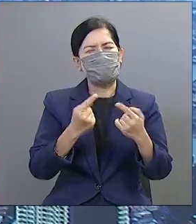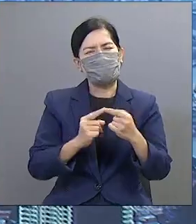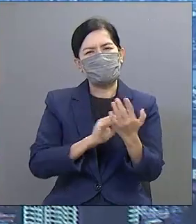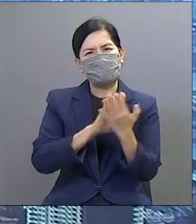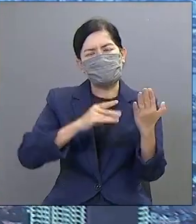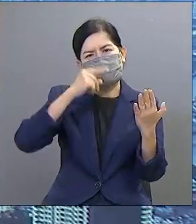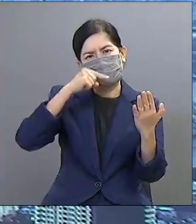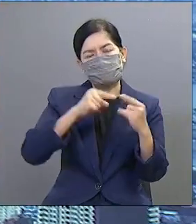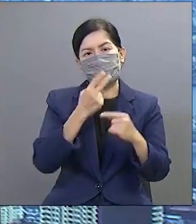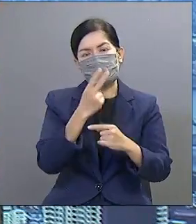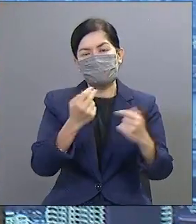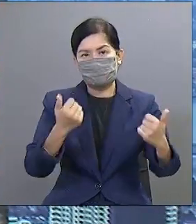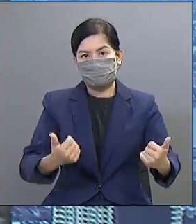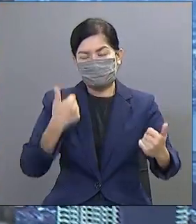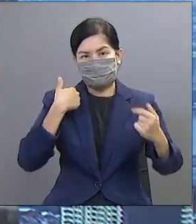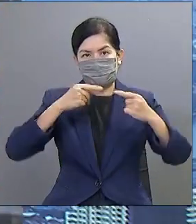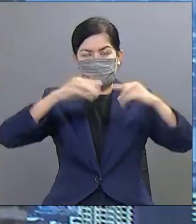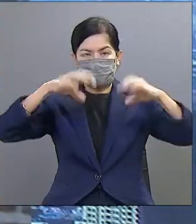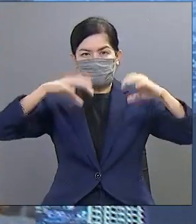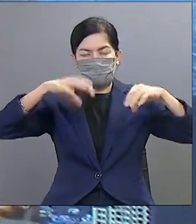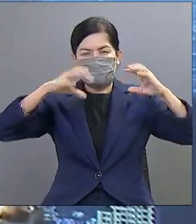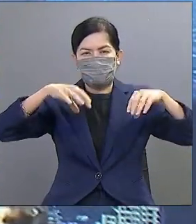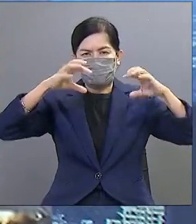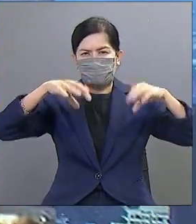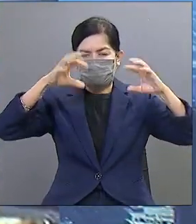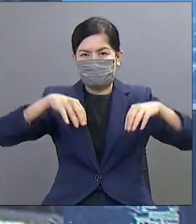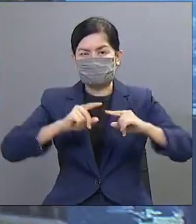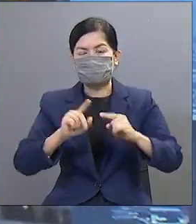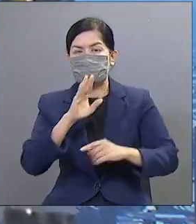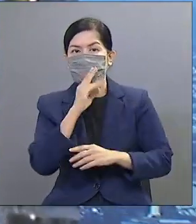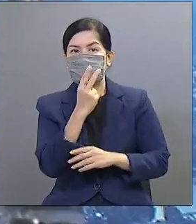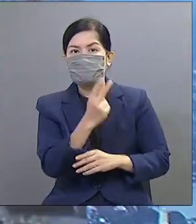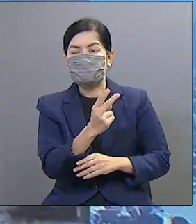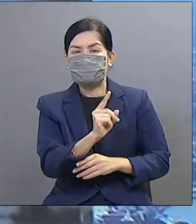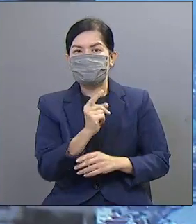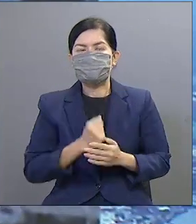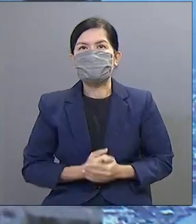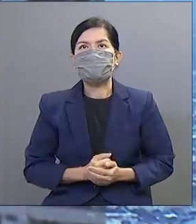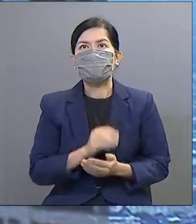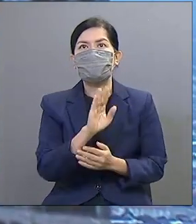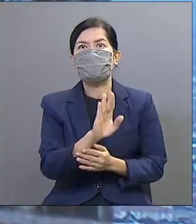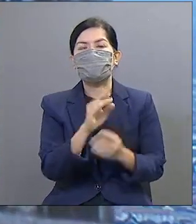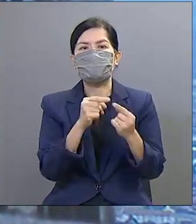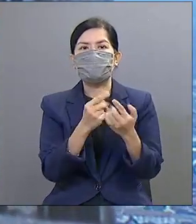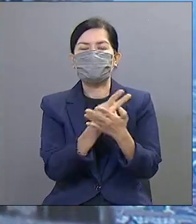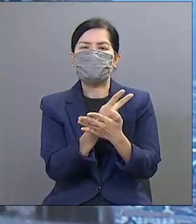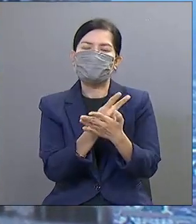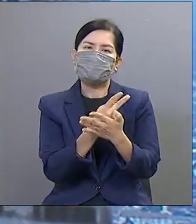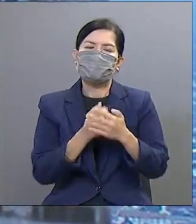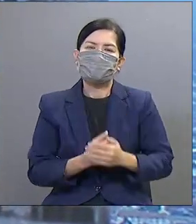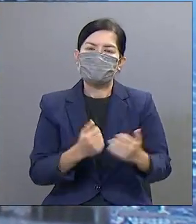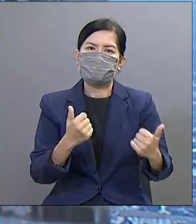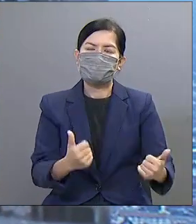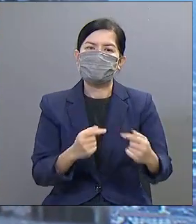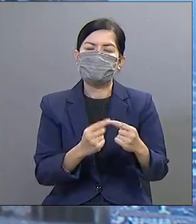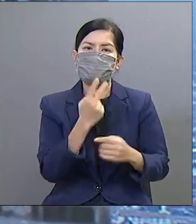าก็จะมฝนตกหนักอย่างต่เนื่องแต่ถ้าเราไปดูบางพื้นที่ โยเฉพาะอย่างยิ่งบางพื้ที่ของจวดกาจจนบุรีต้บอกว